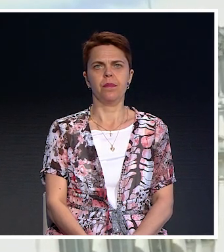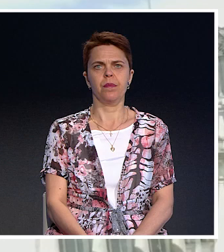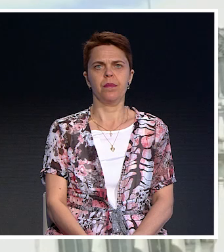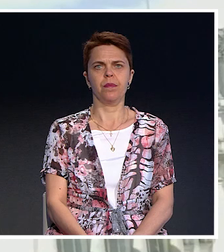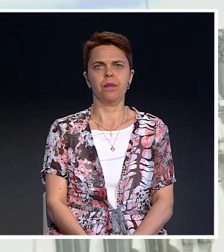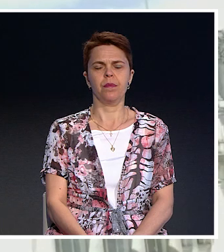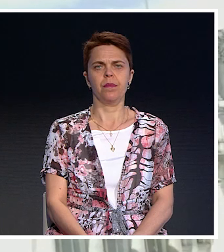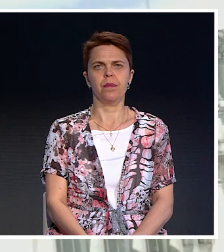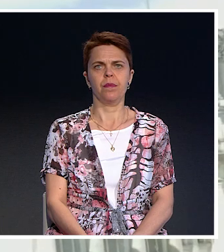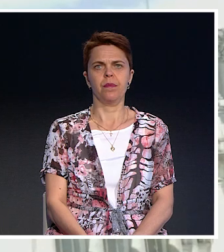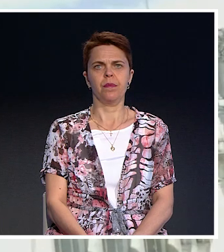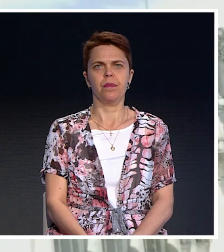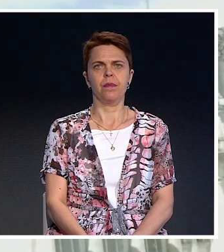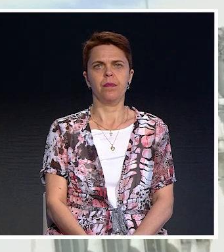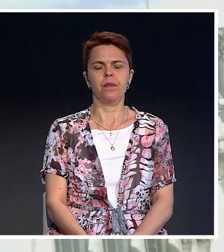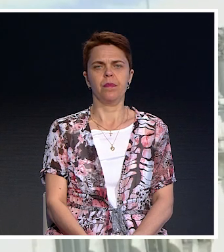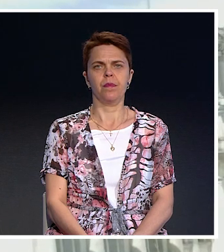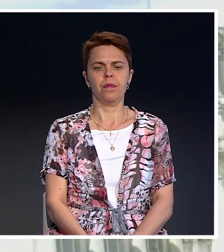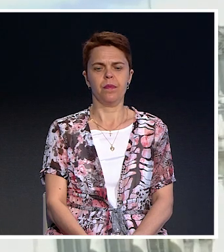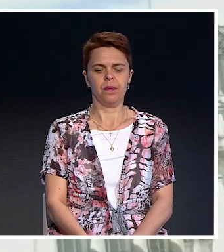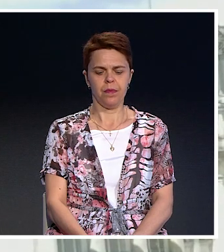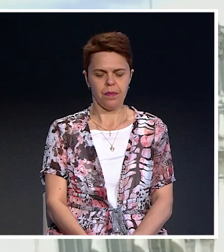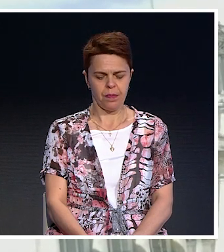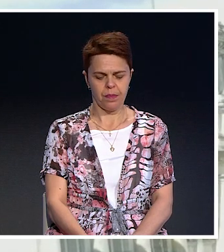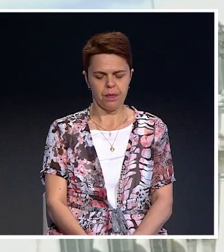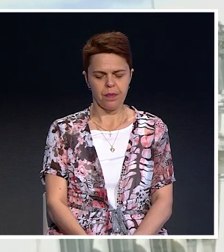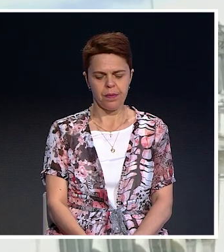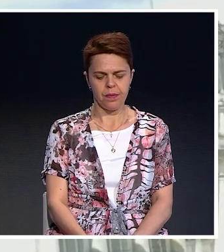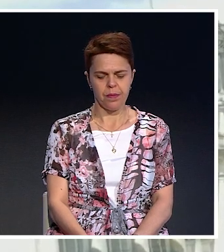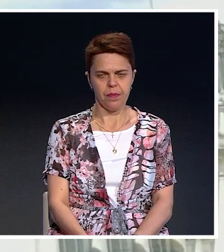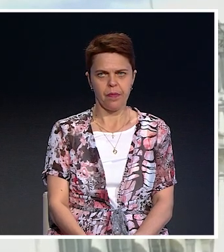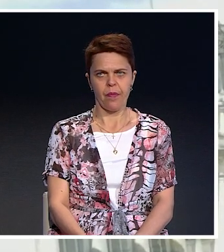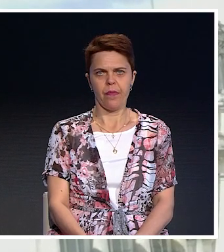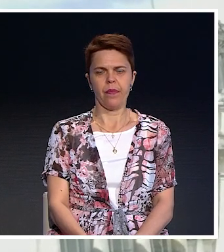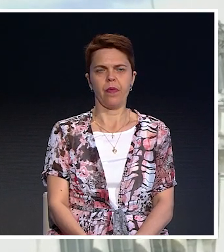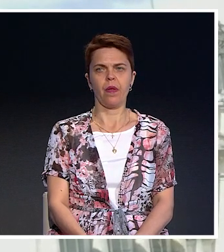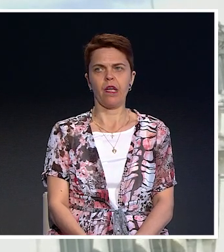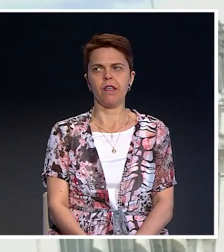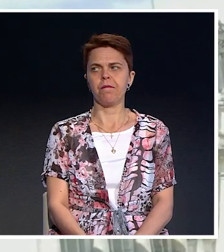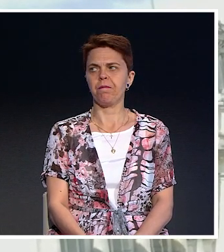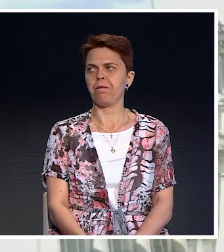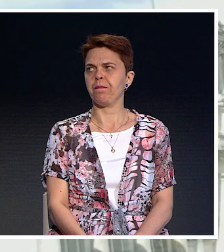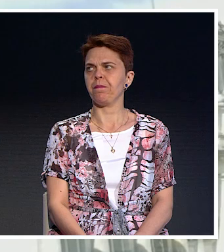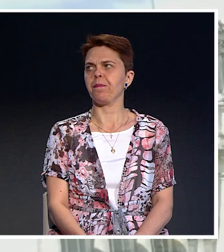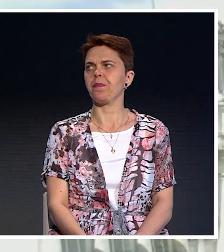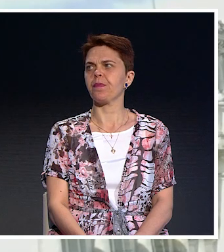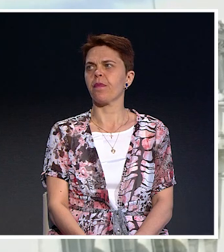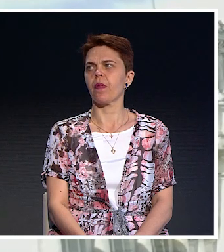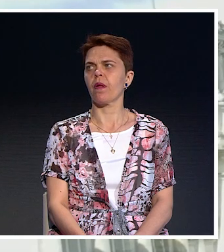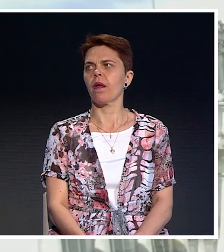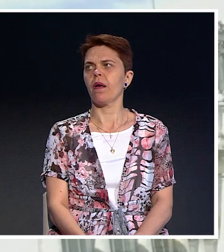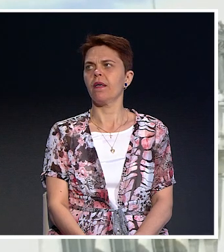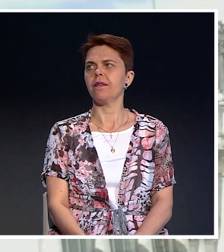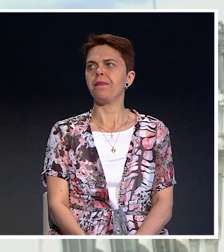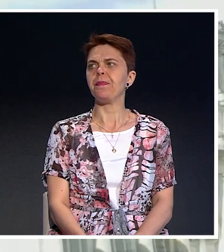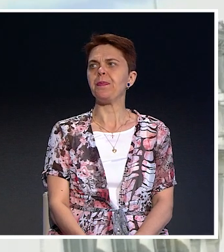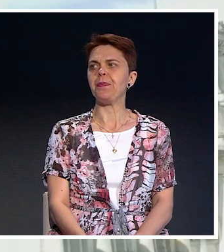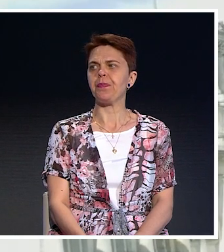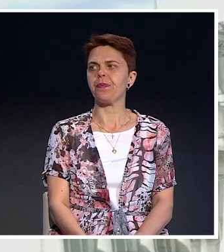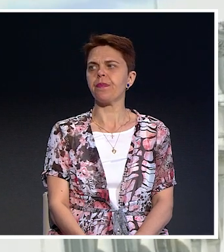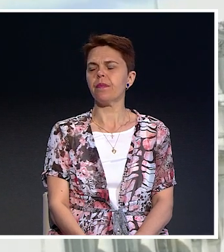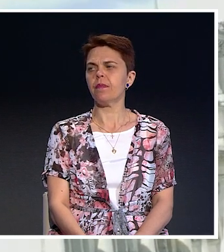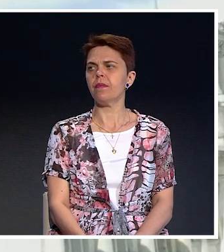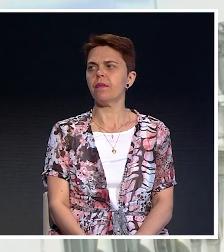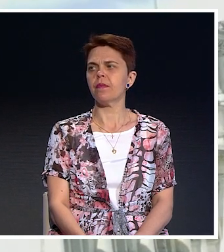які допомагають їм будувати кар'єру, покращувати життя на місцях. І, на мою думку, це